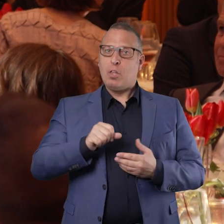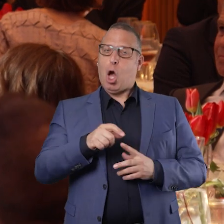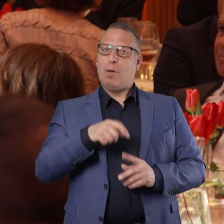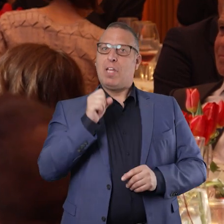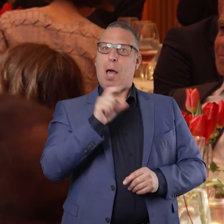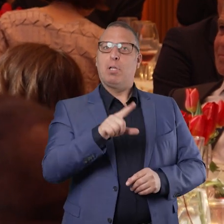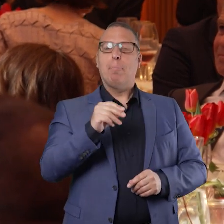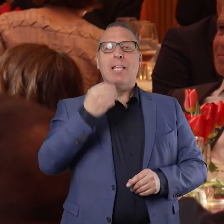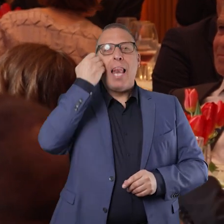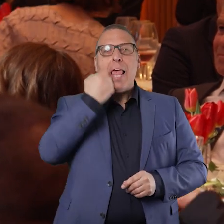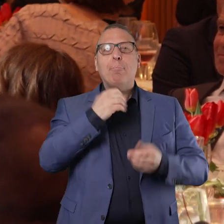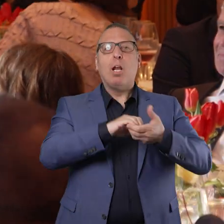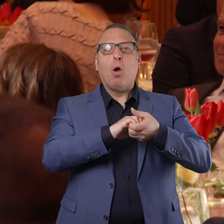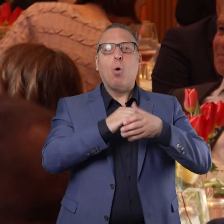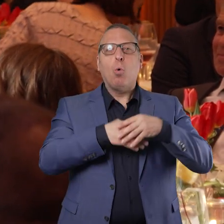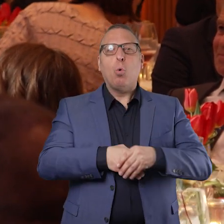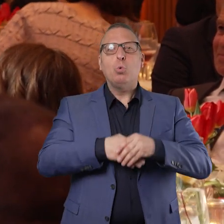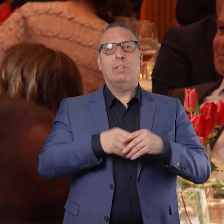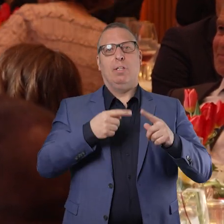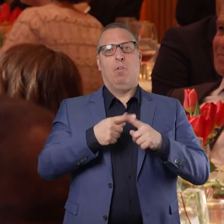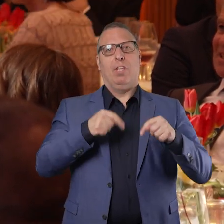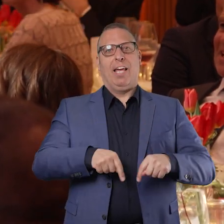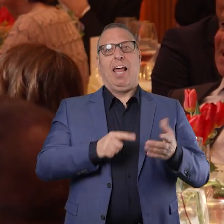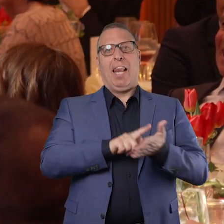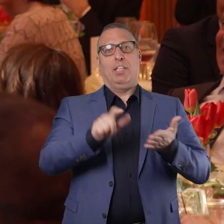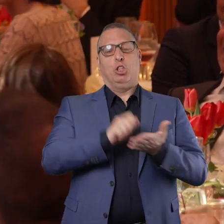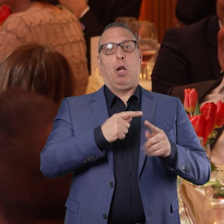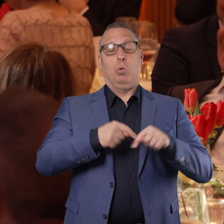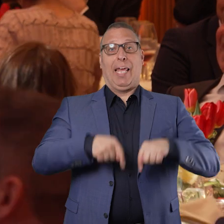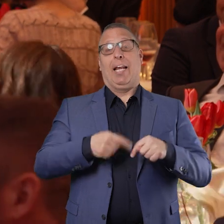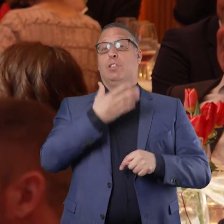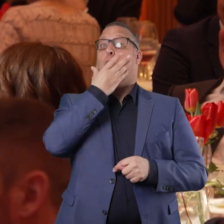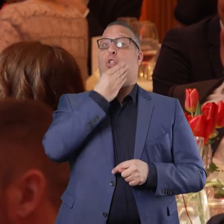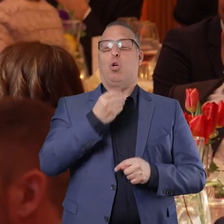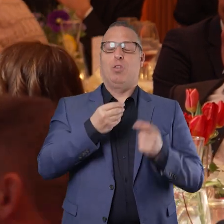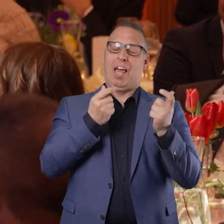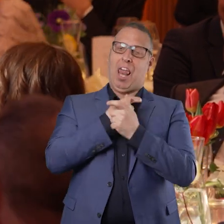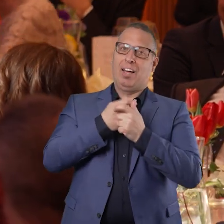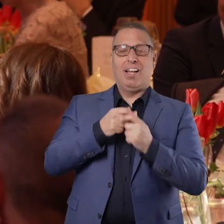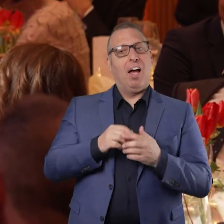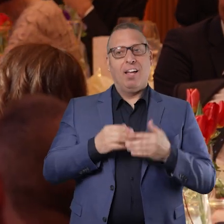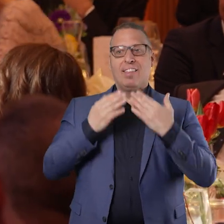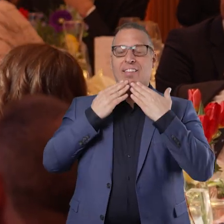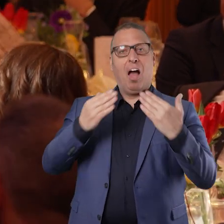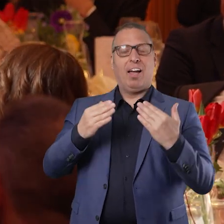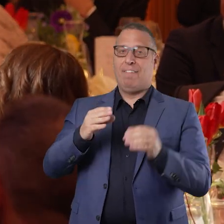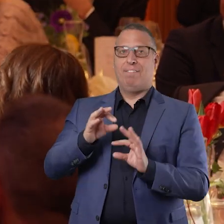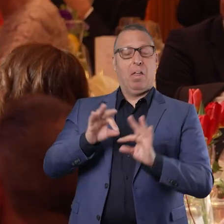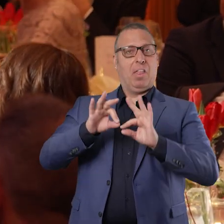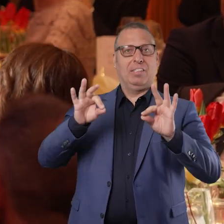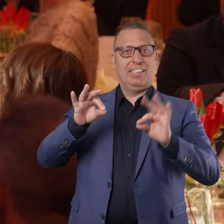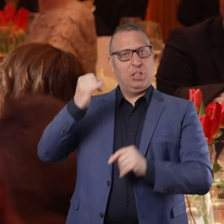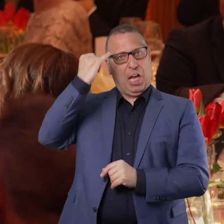noch abschicken mit lieben Grüßen aus dem Liechtenstein. Wie schön, dass es da ist. Danke. Nein, danke, das ist eine